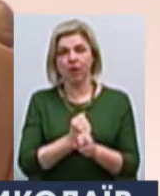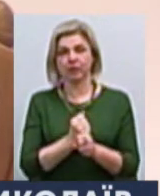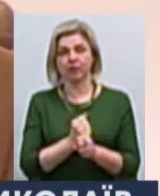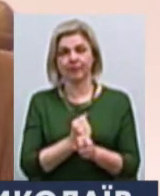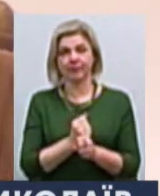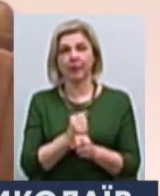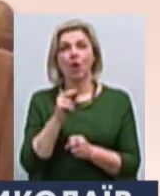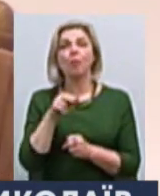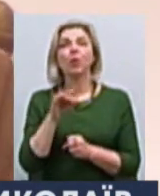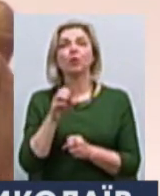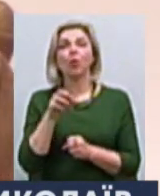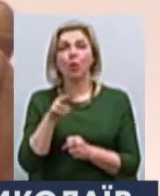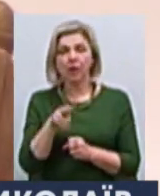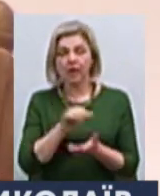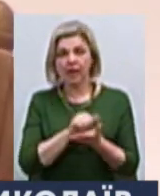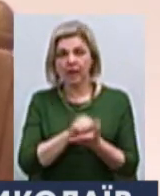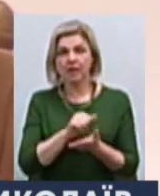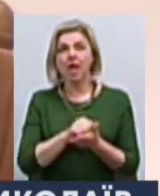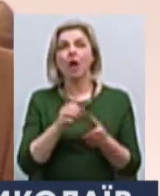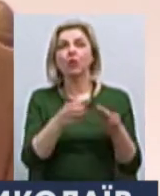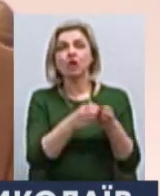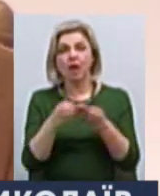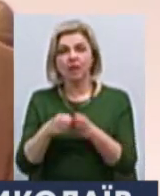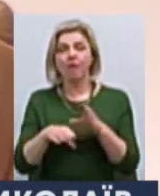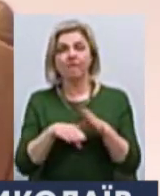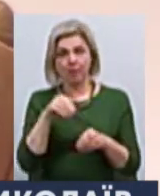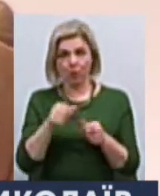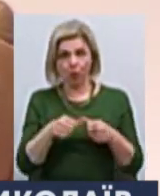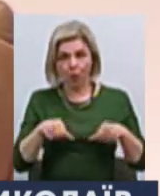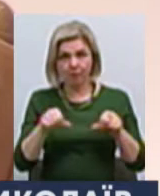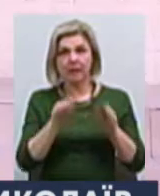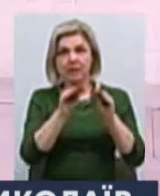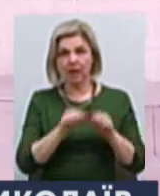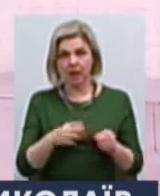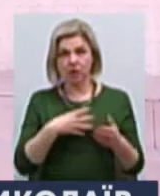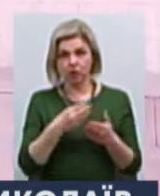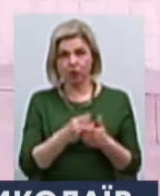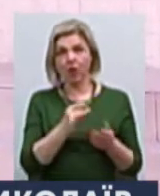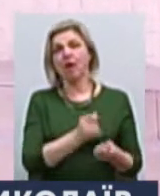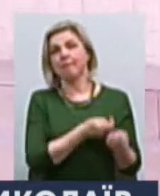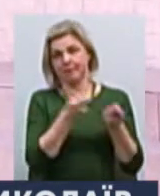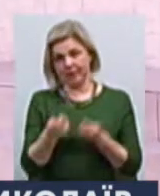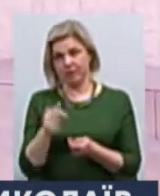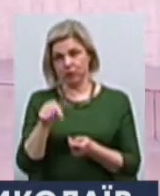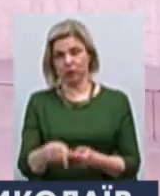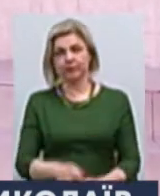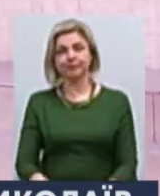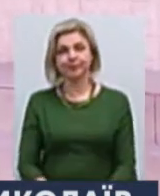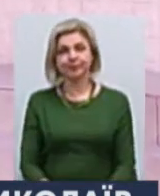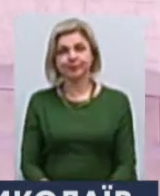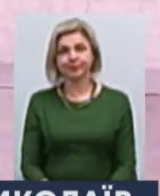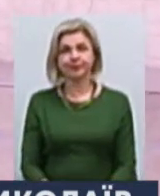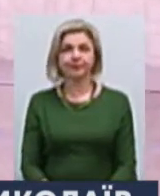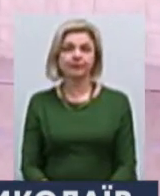безпосередньо протоколи дільничних виборчих комісій, скласти свій і приїхати сюди. Світлана Кльосова, Валентина Гурова, телевізійні